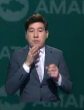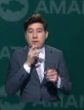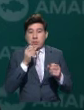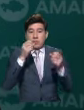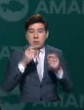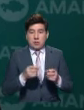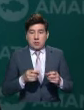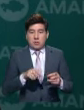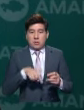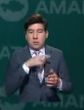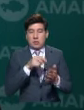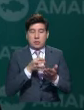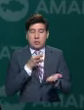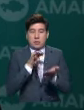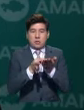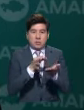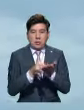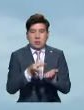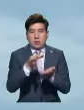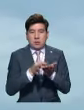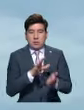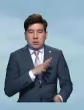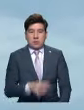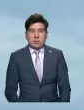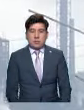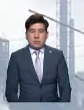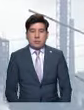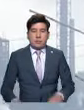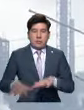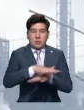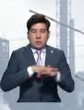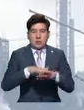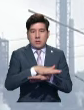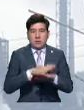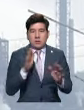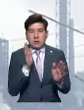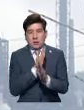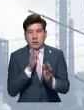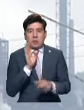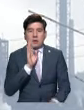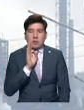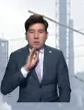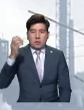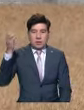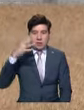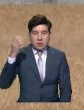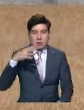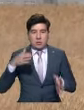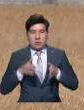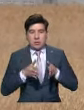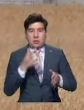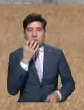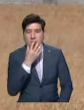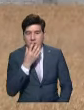сұрақтар қойылған сұрақтарға жауабын алдық. Халықты экологиядан басқа ауызсу, жарық, жол, жылу проблемалары